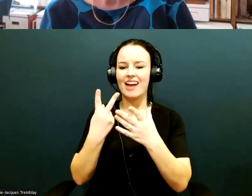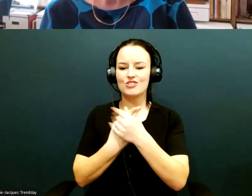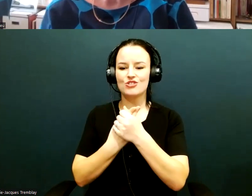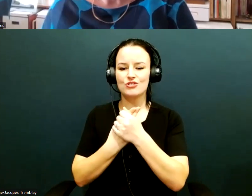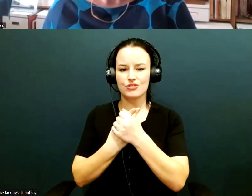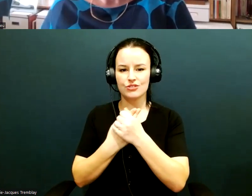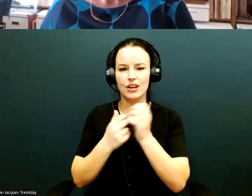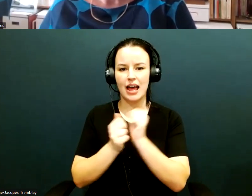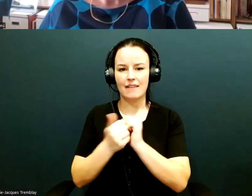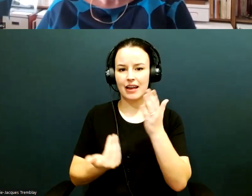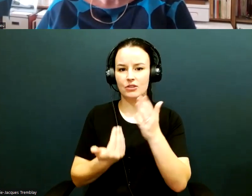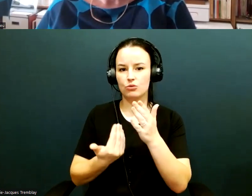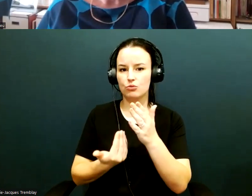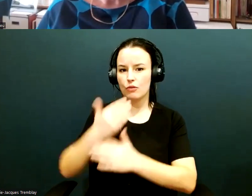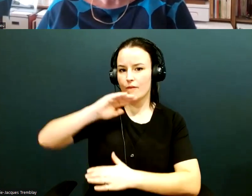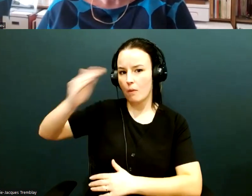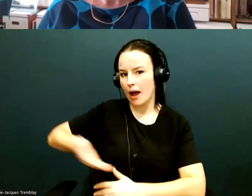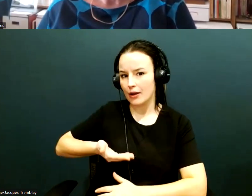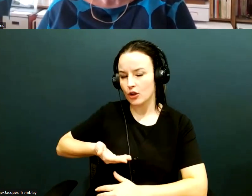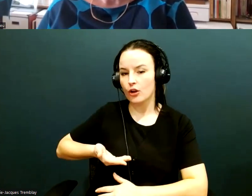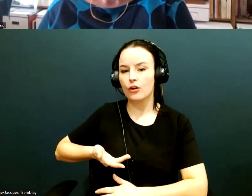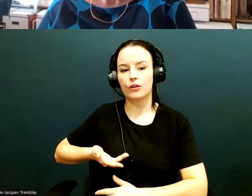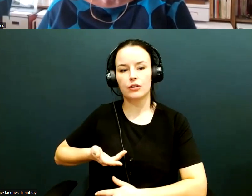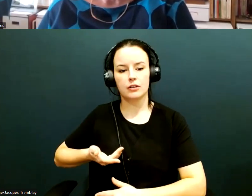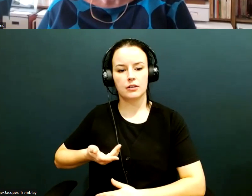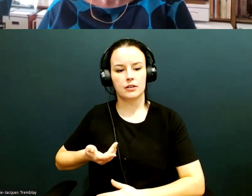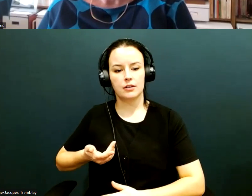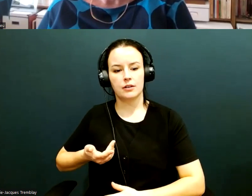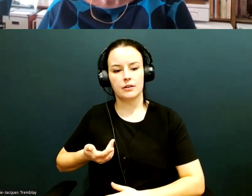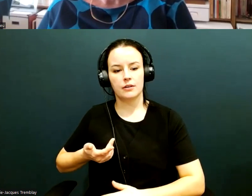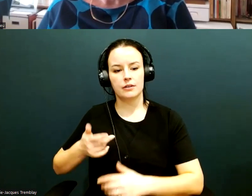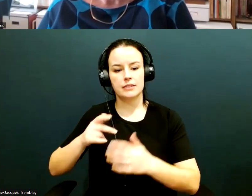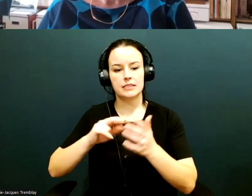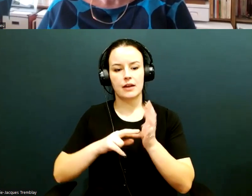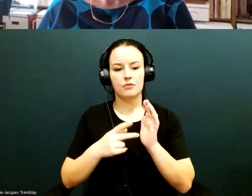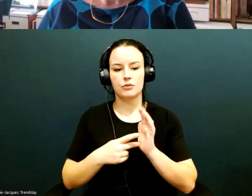nouveaux résidents. Est-ce que ça implique de parler